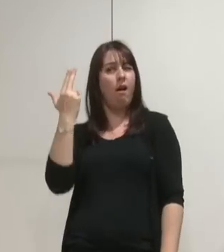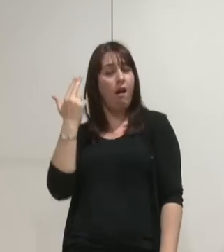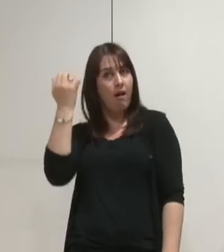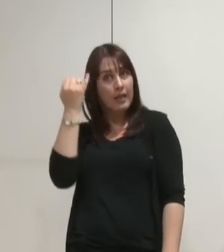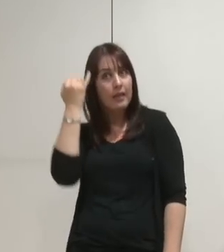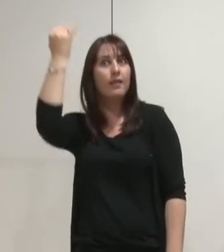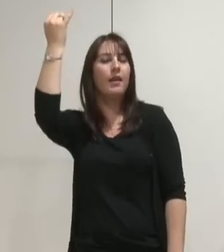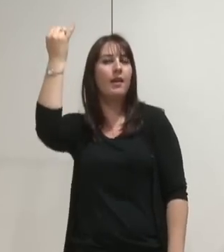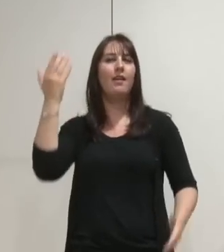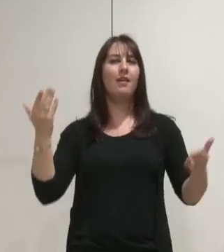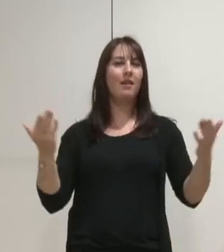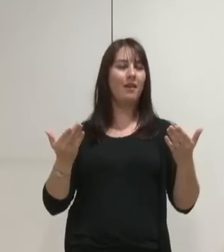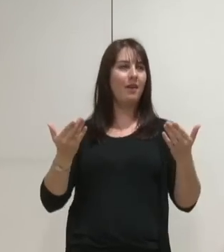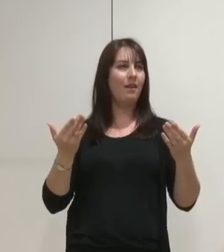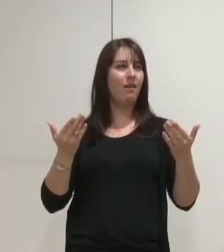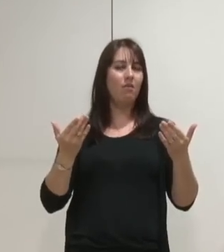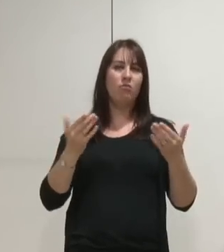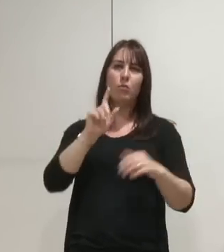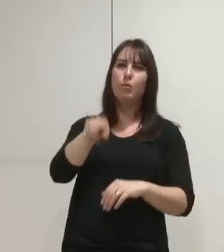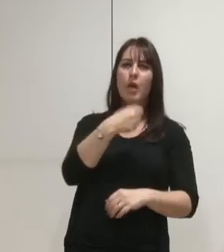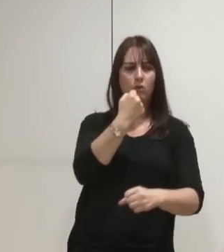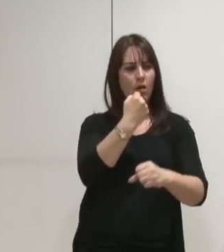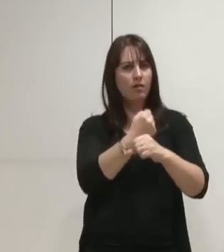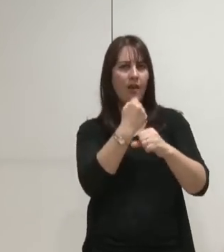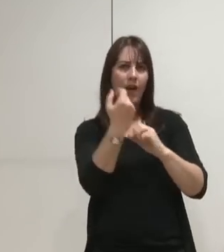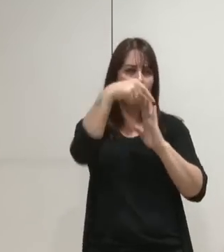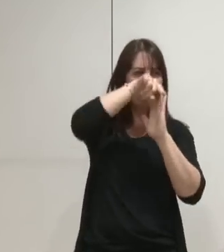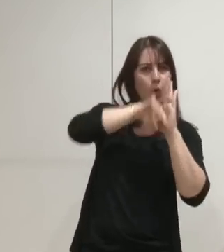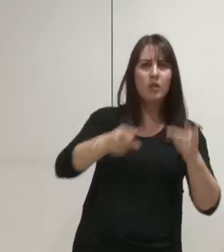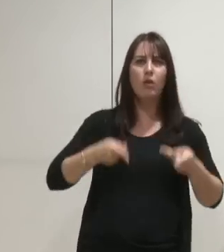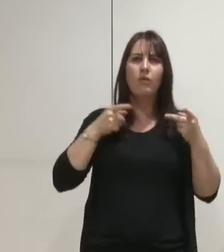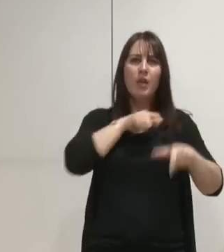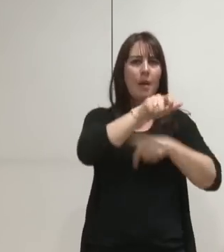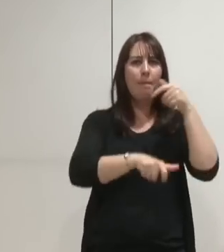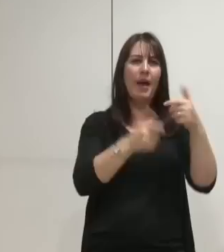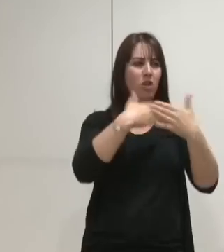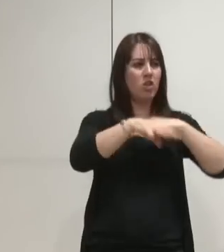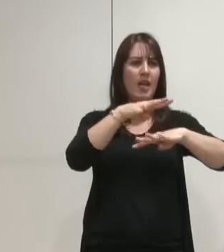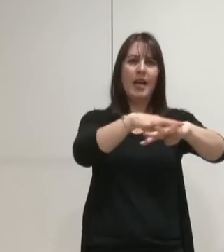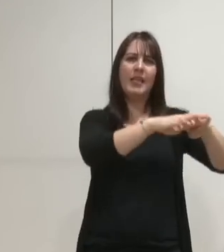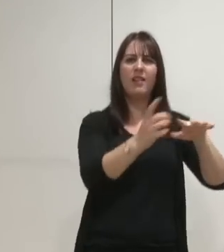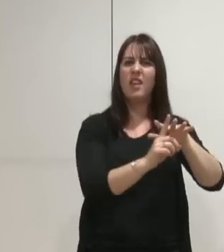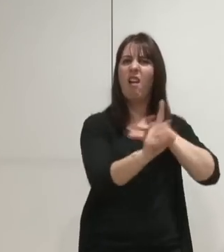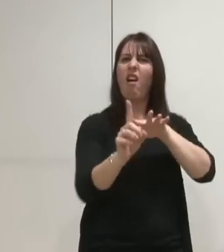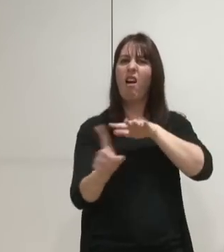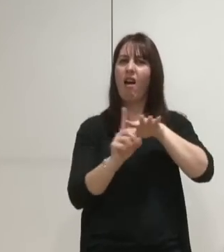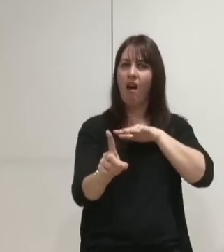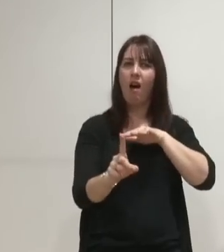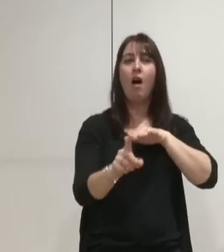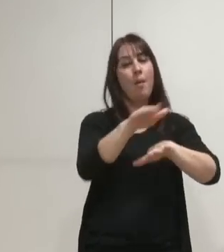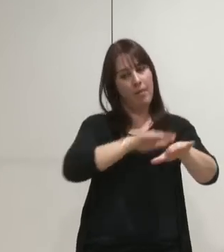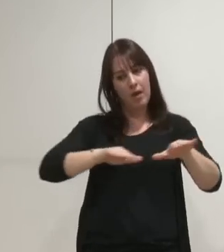fois de évidemment travailler sur les conditions de vie des habitants de quartiers en déclassement mais